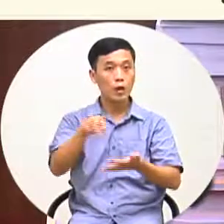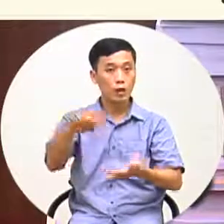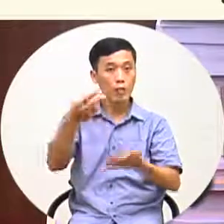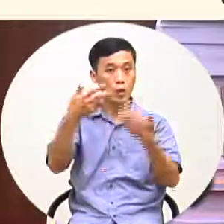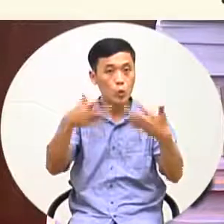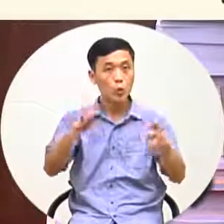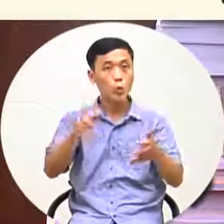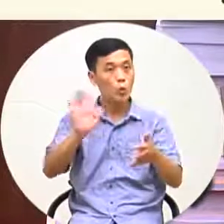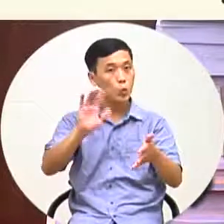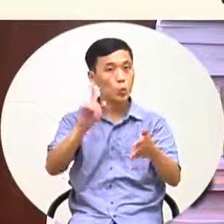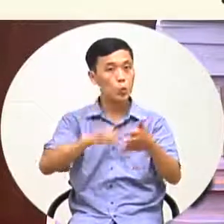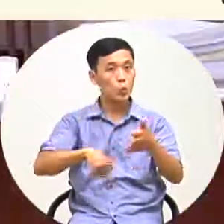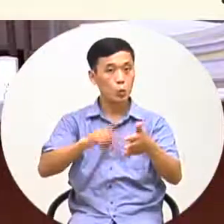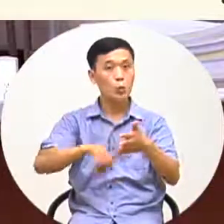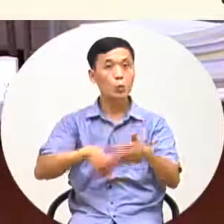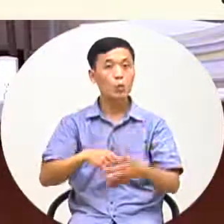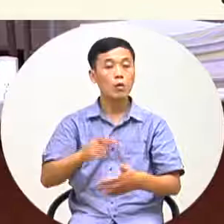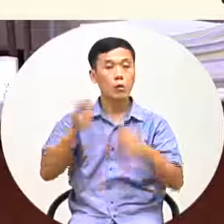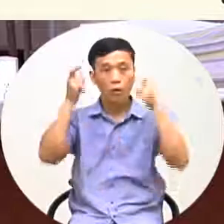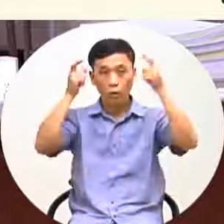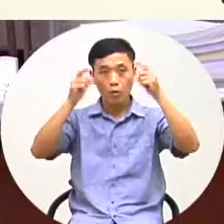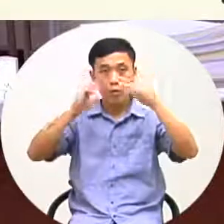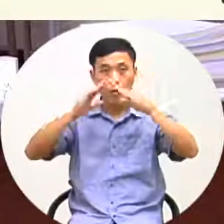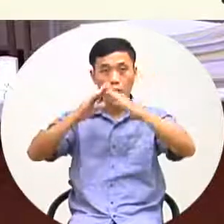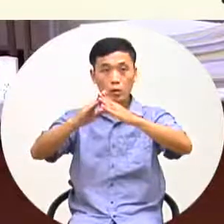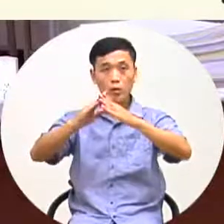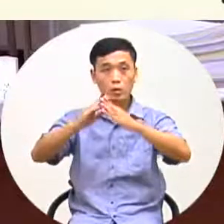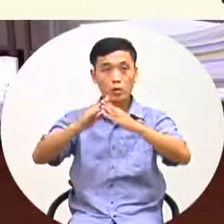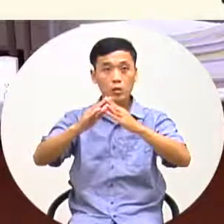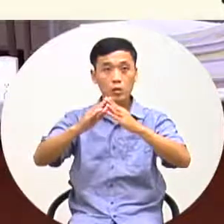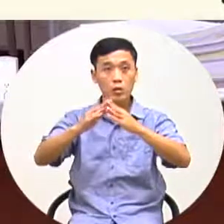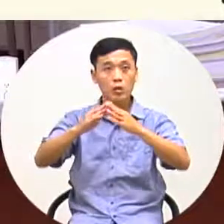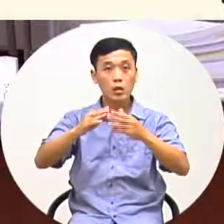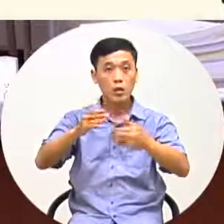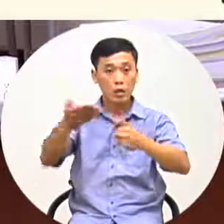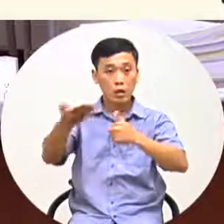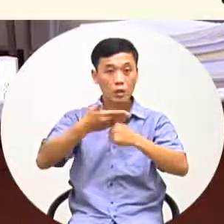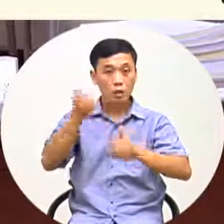高雄市嘞，会当取得一级的城市哦，